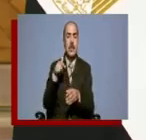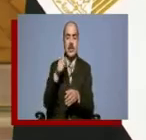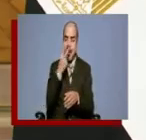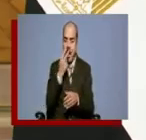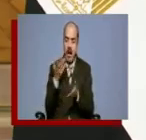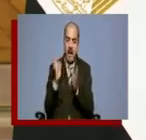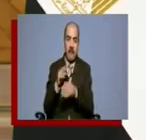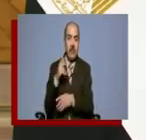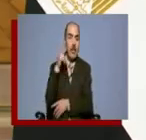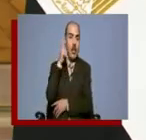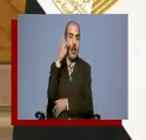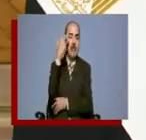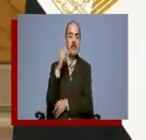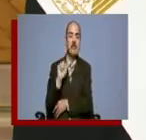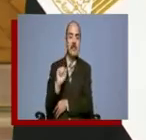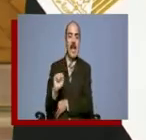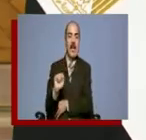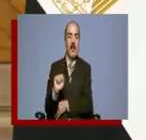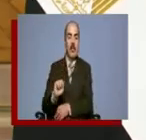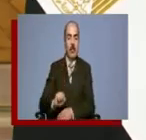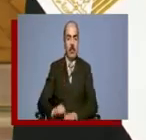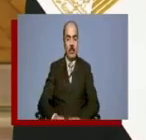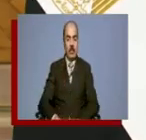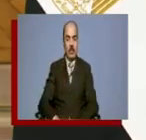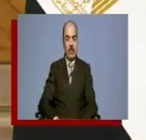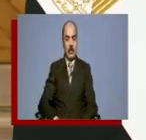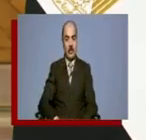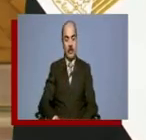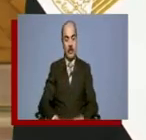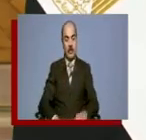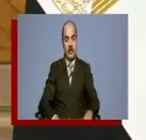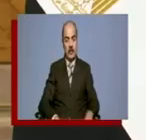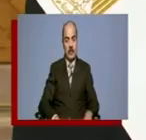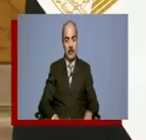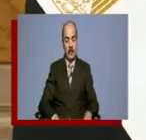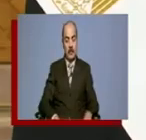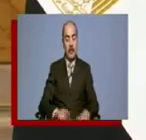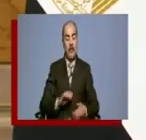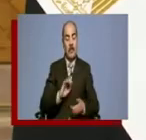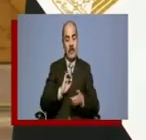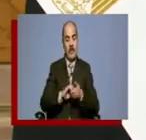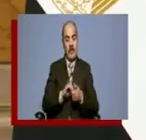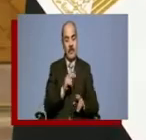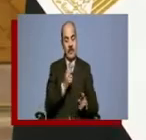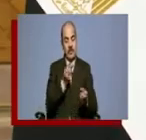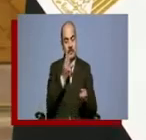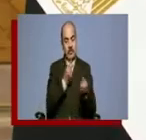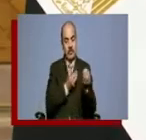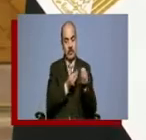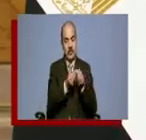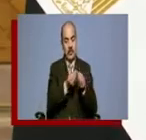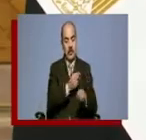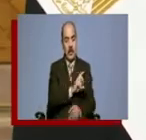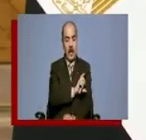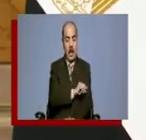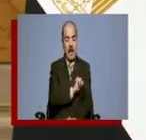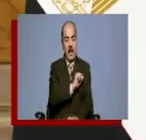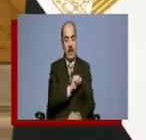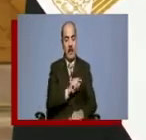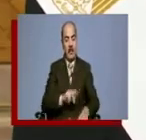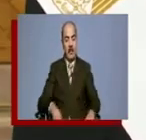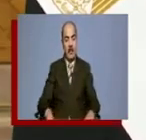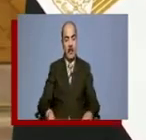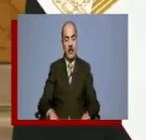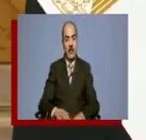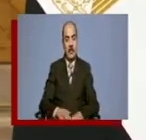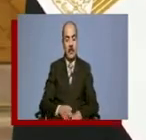اظن والناس بتشير الفيديو ده اليومين دول كتير لما قال له انا هعزمك فبرد على المذيعه فرئيس اه قال انا اعزمك في سيناء فخض